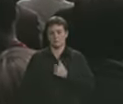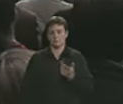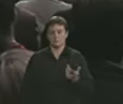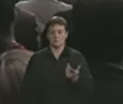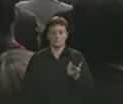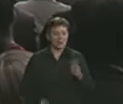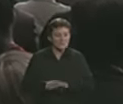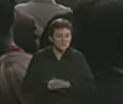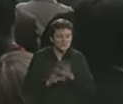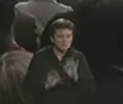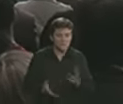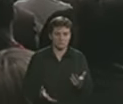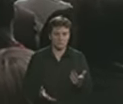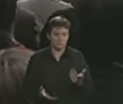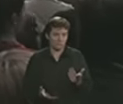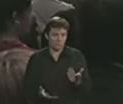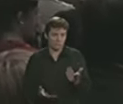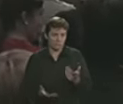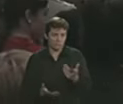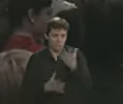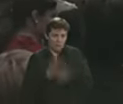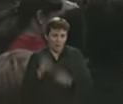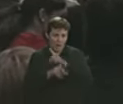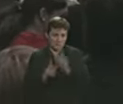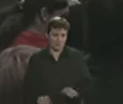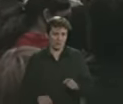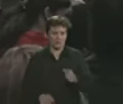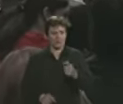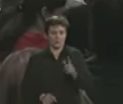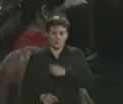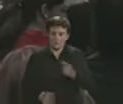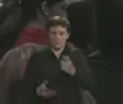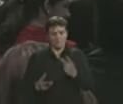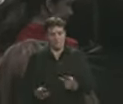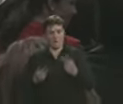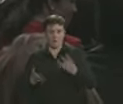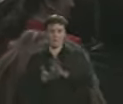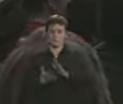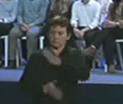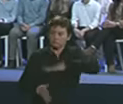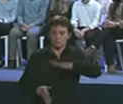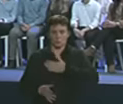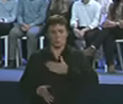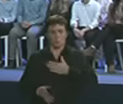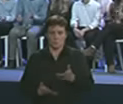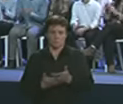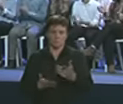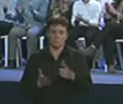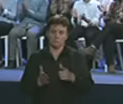qui ne seraient pas des raisons respectables par rapport à l'idéal et aux valeurs qui sont les nôtres. Je le